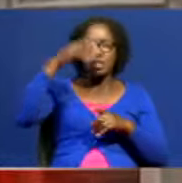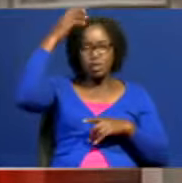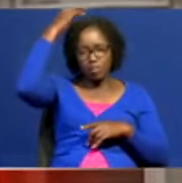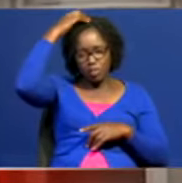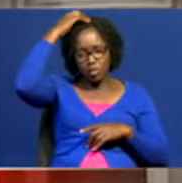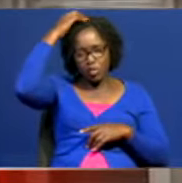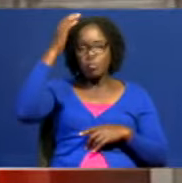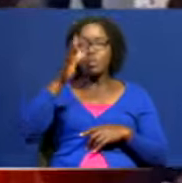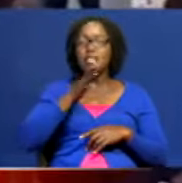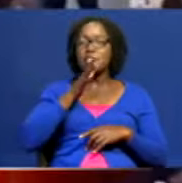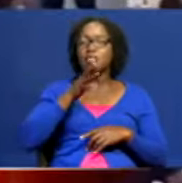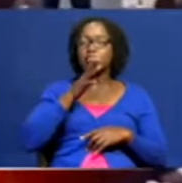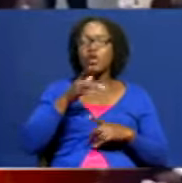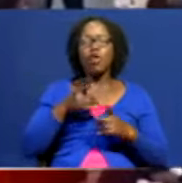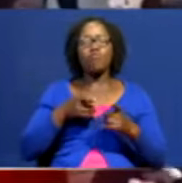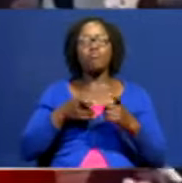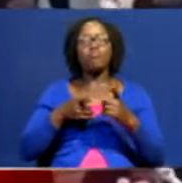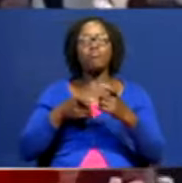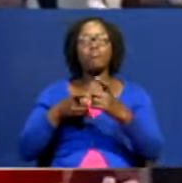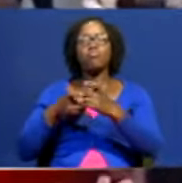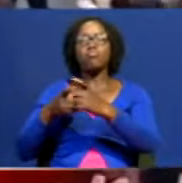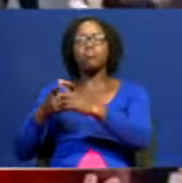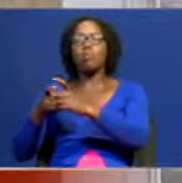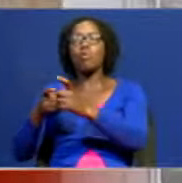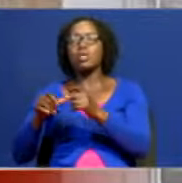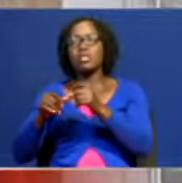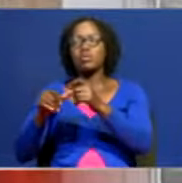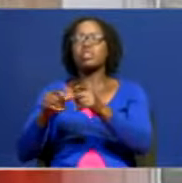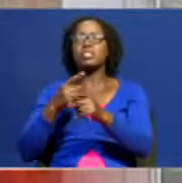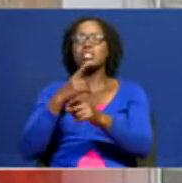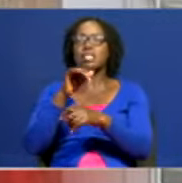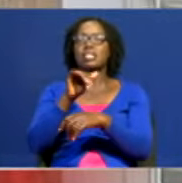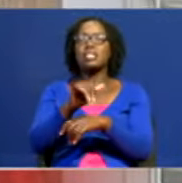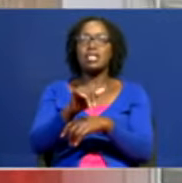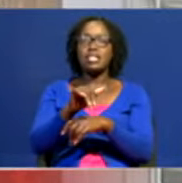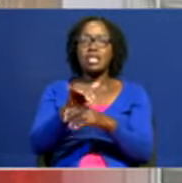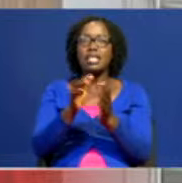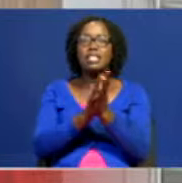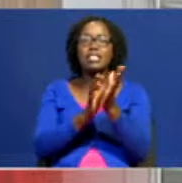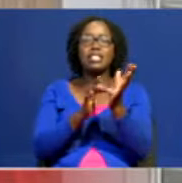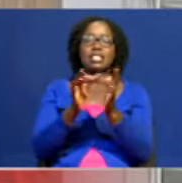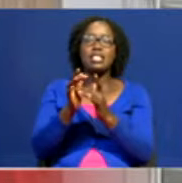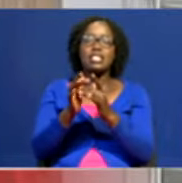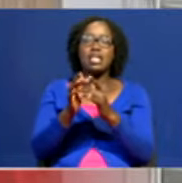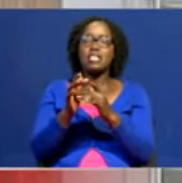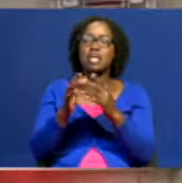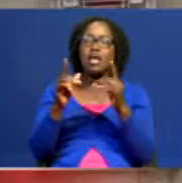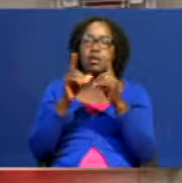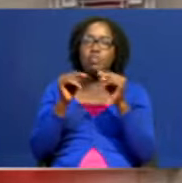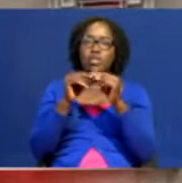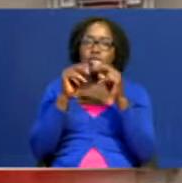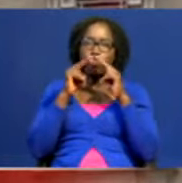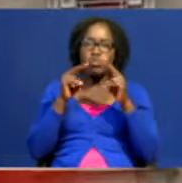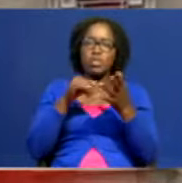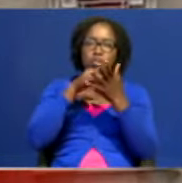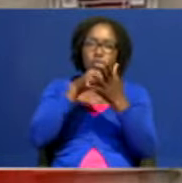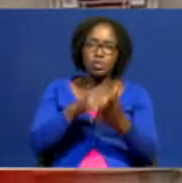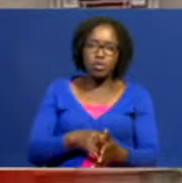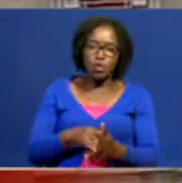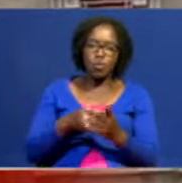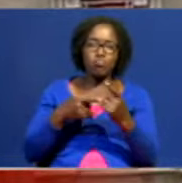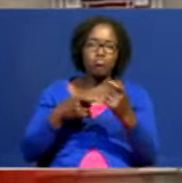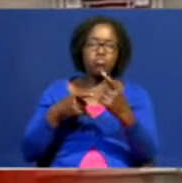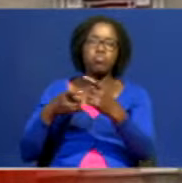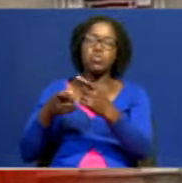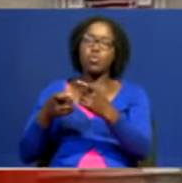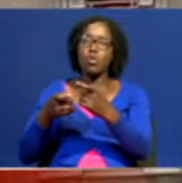Francis alizungumzia vita hivyo vinavyoendelea akisema kuwa ujumbe wa Yesu wa amani unasambaratishwa na vita hivyo.